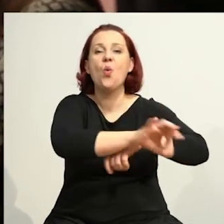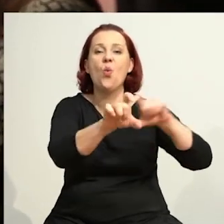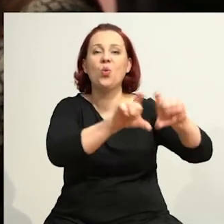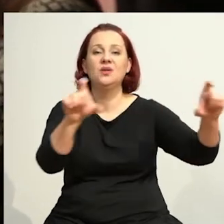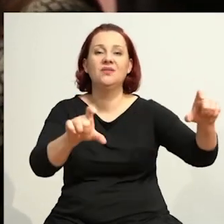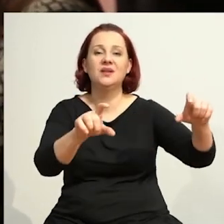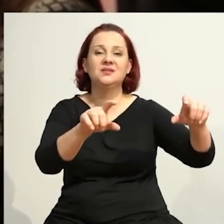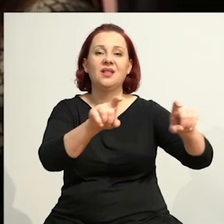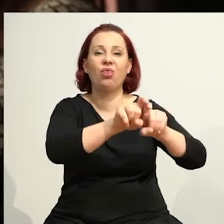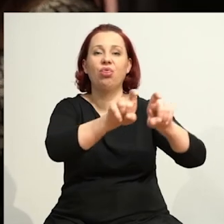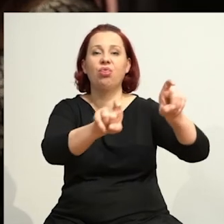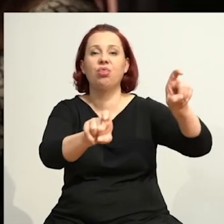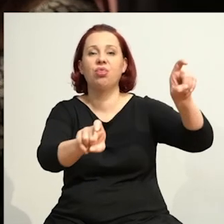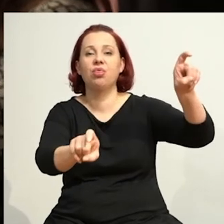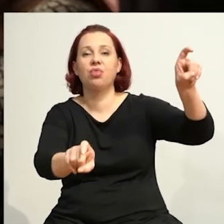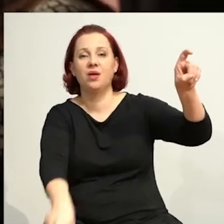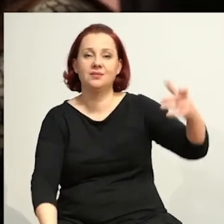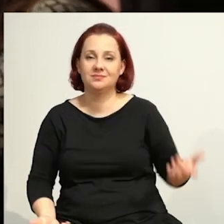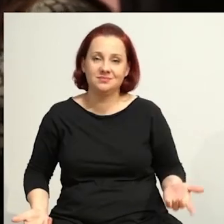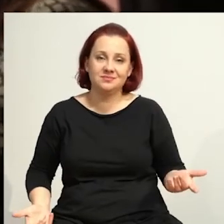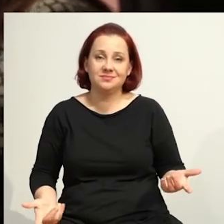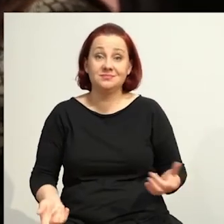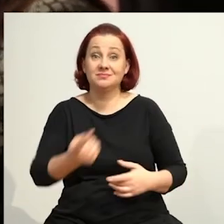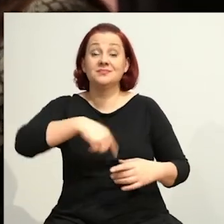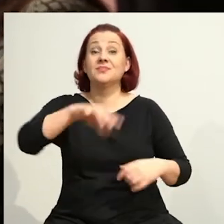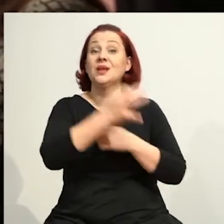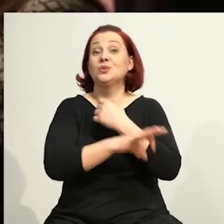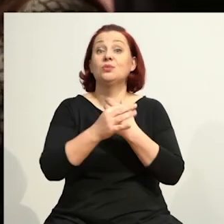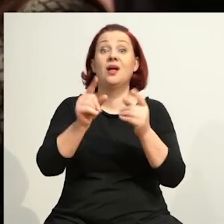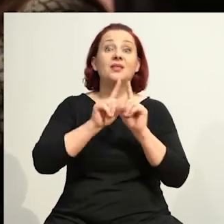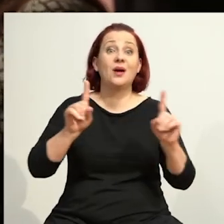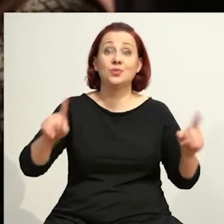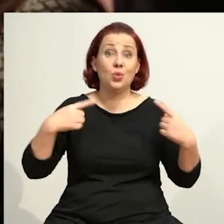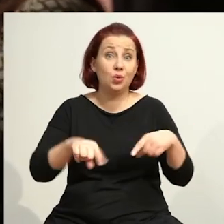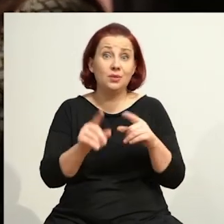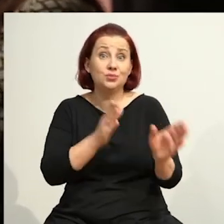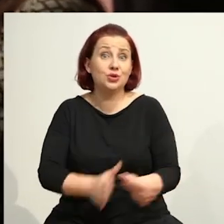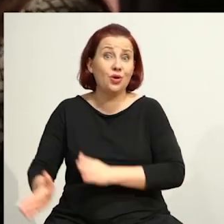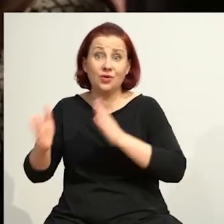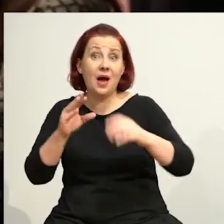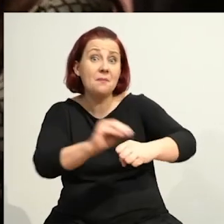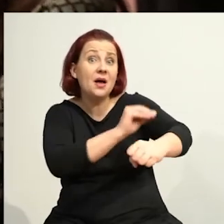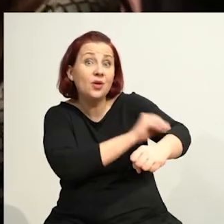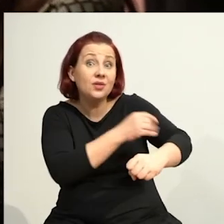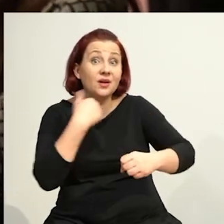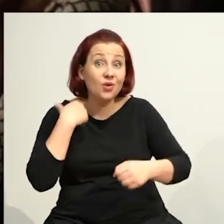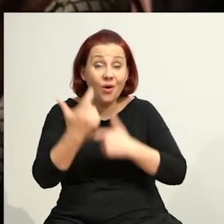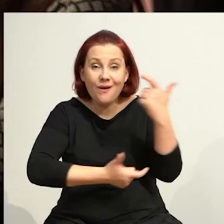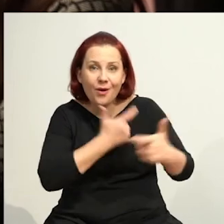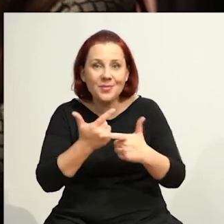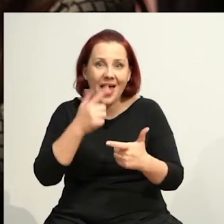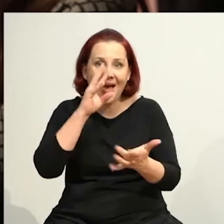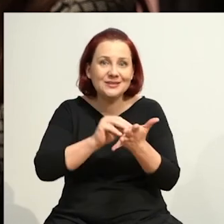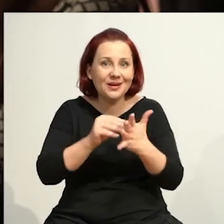my na studiach nauczycielskich i później na krytyce, no po prostu nie byliśmy tylko przygotowani. Na metodyce się nie eksperymentuje z takimi twórcami